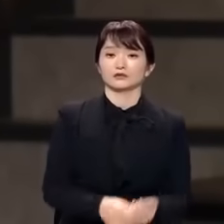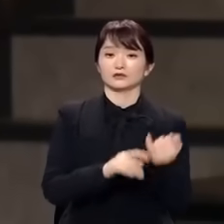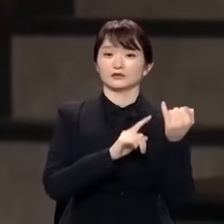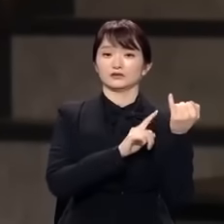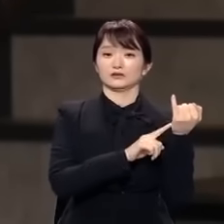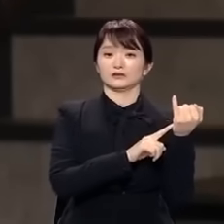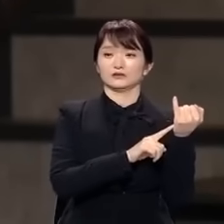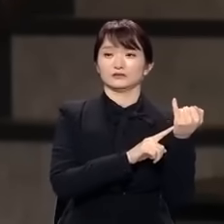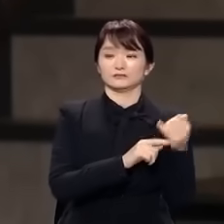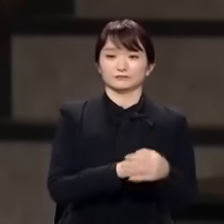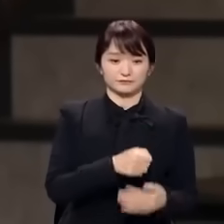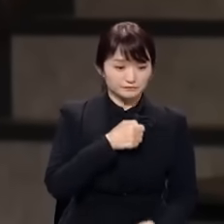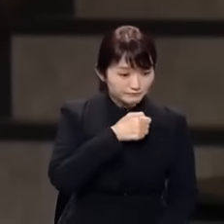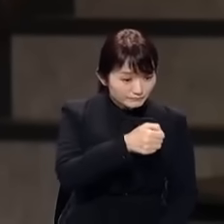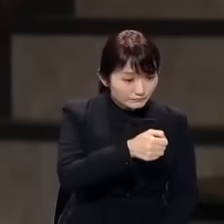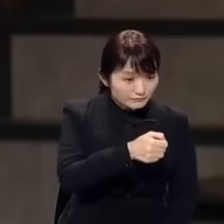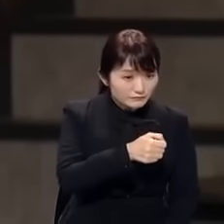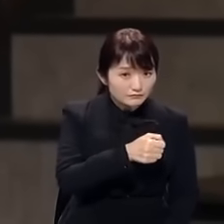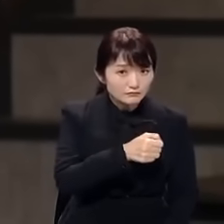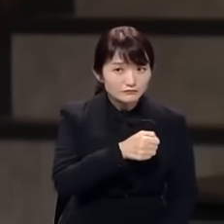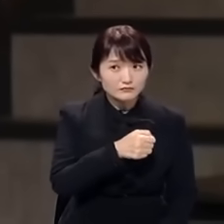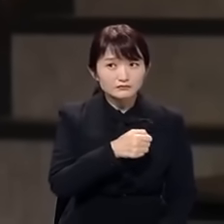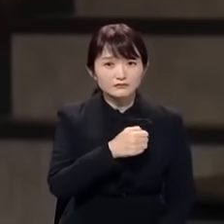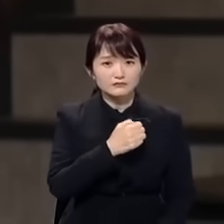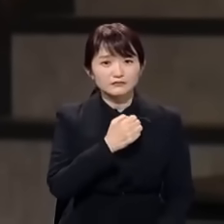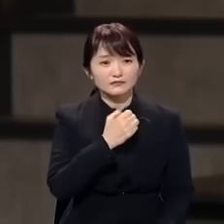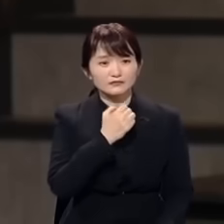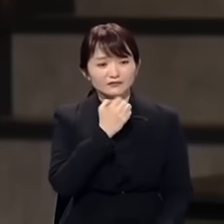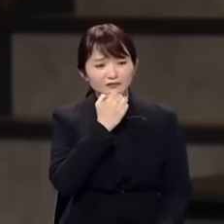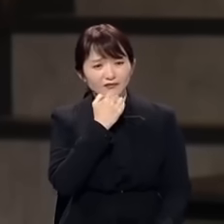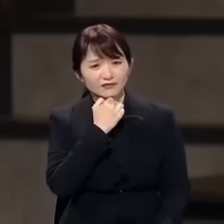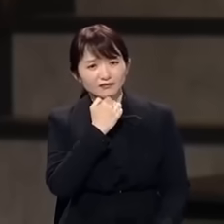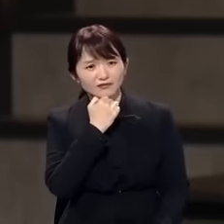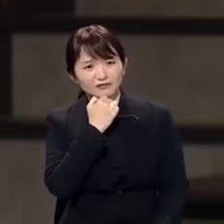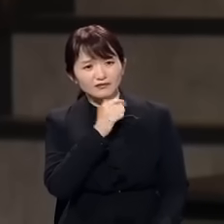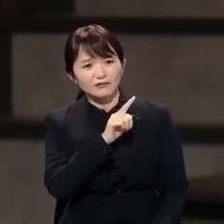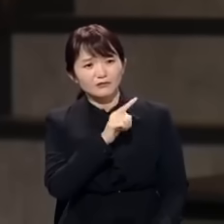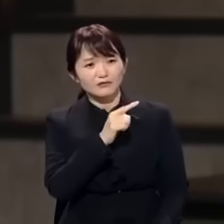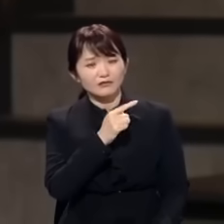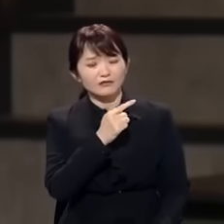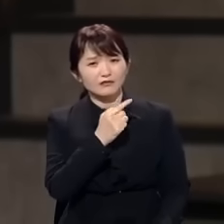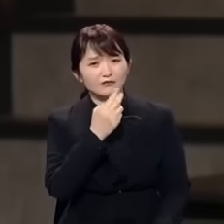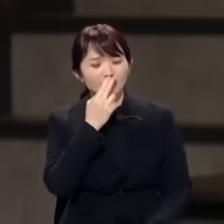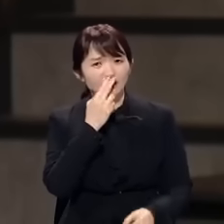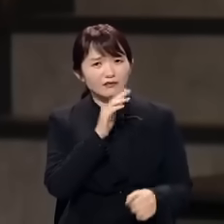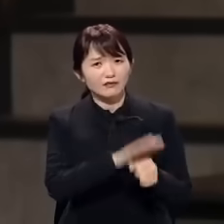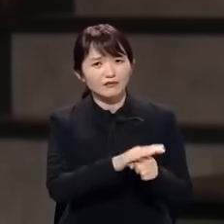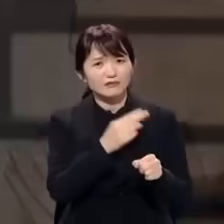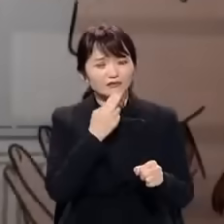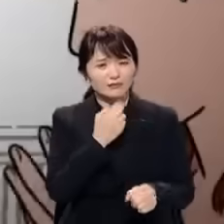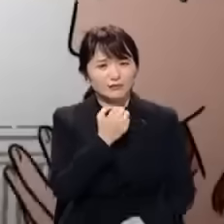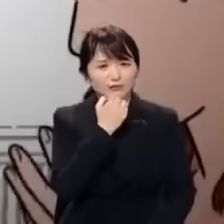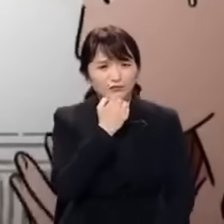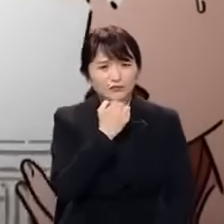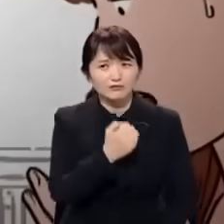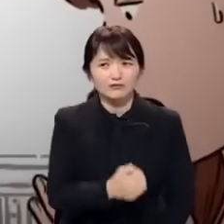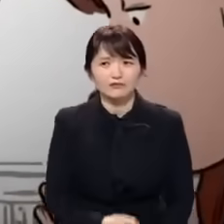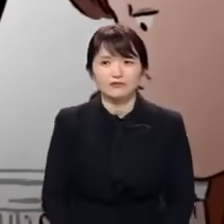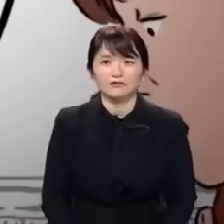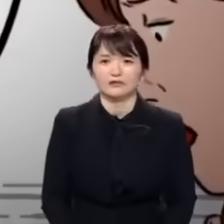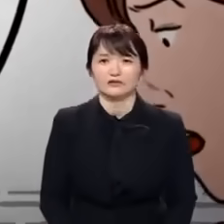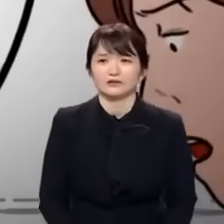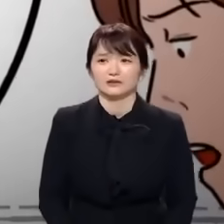지금 인터뷰를 하시면서 웃잖아요. 예. 웃는 그 의미가 너무 허탈해서 아마 그 웃는 것 같은데 이게